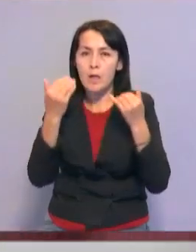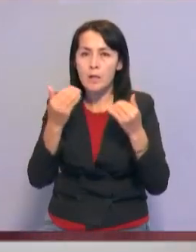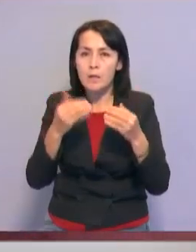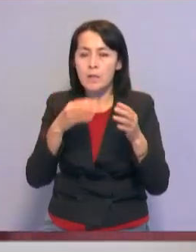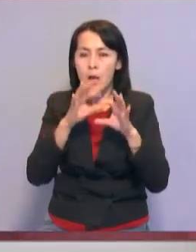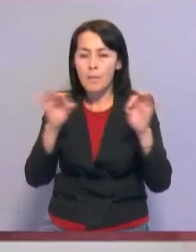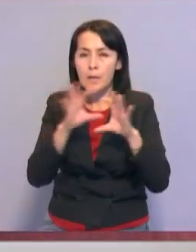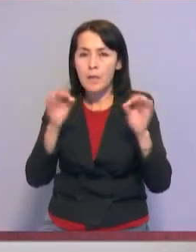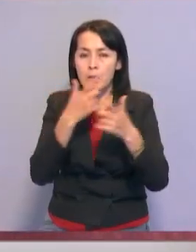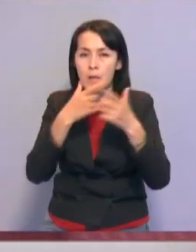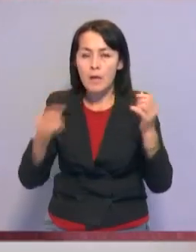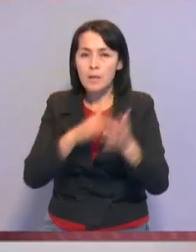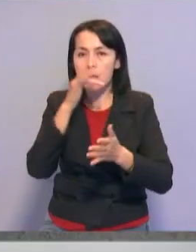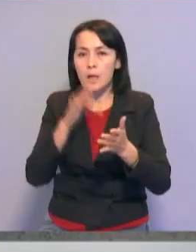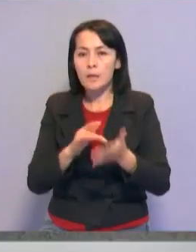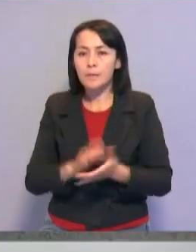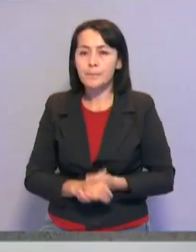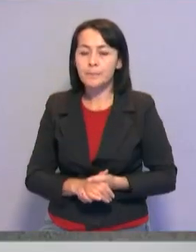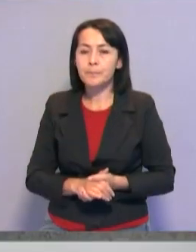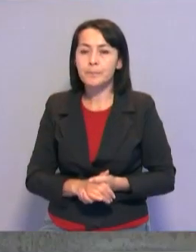по распространению информации в мегаполисе.